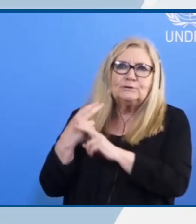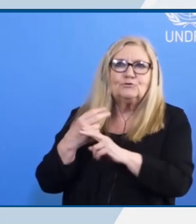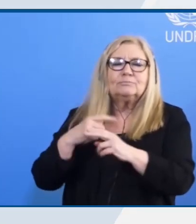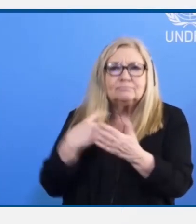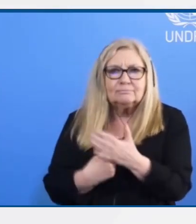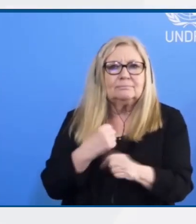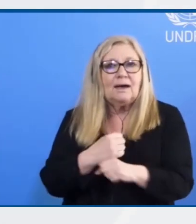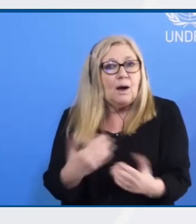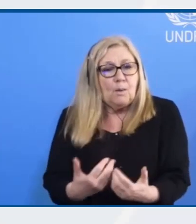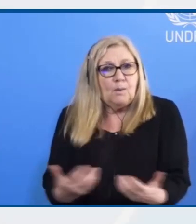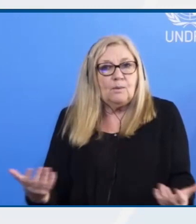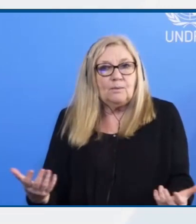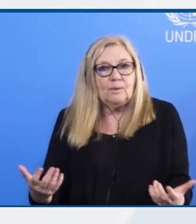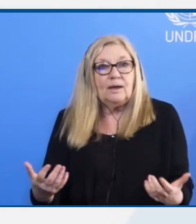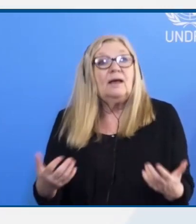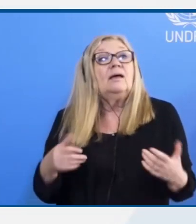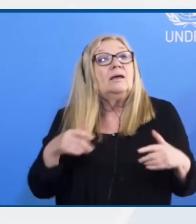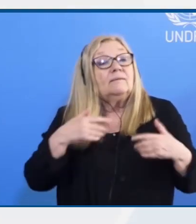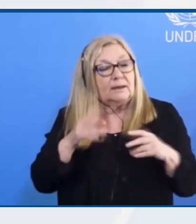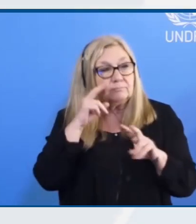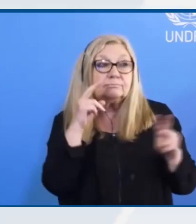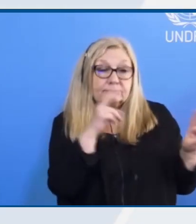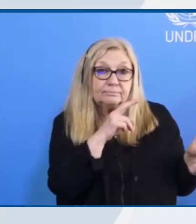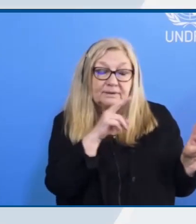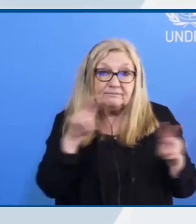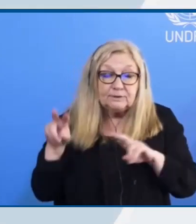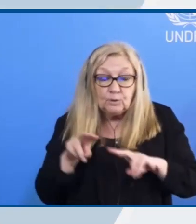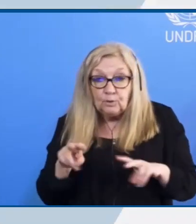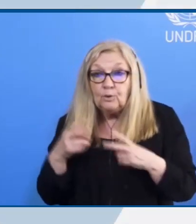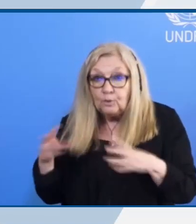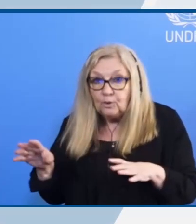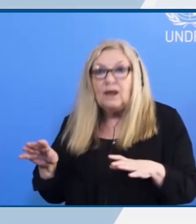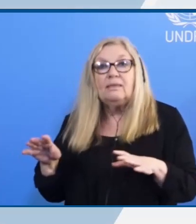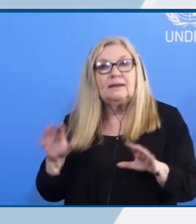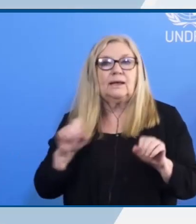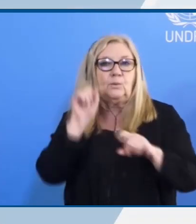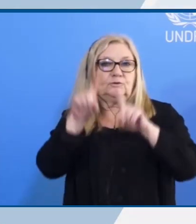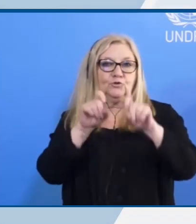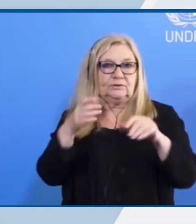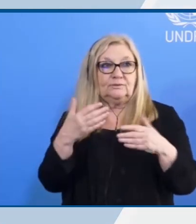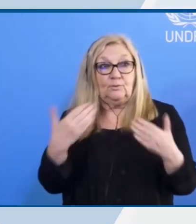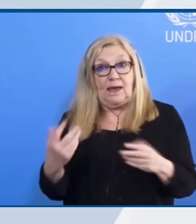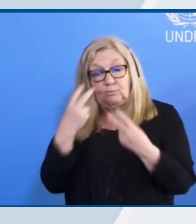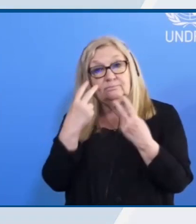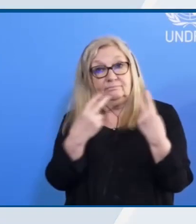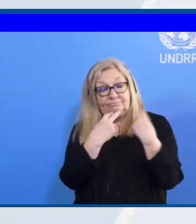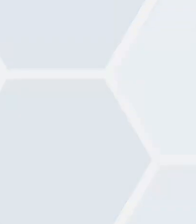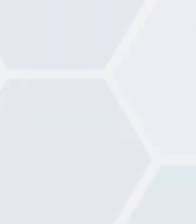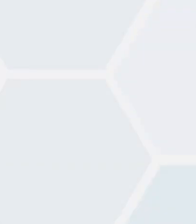have the opportunity of asking Godabri another question and hearing from her directly here live. So video in, please.